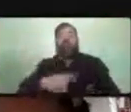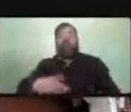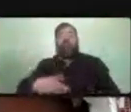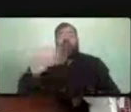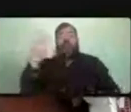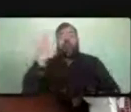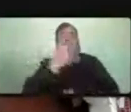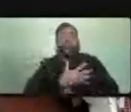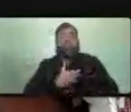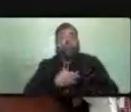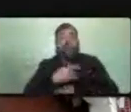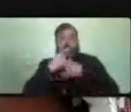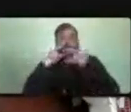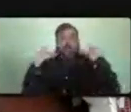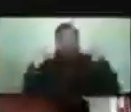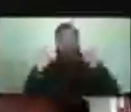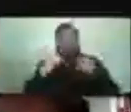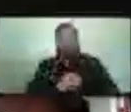basi ataweza